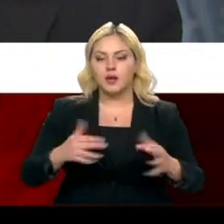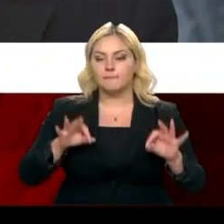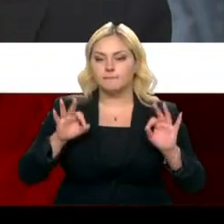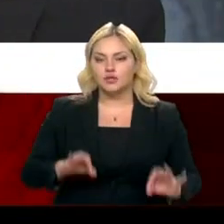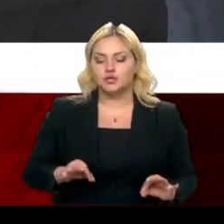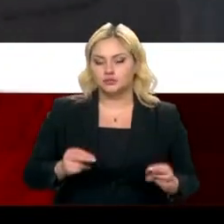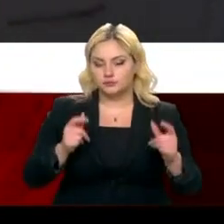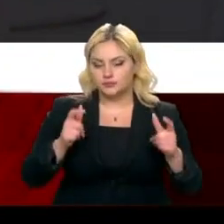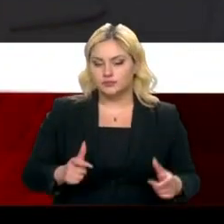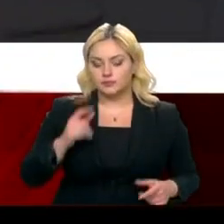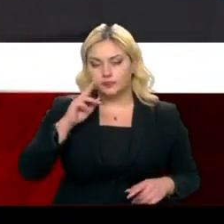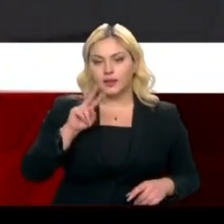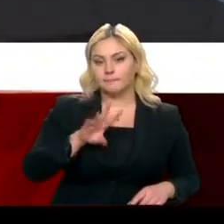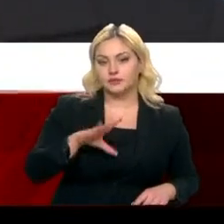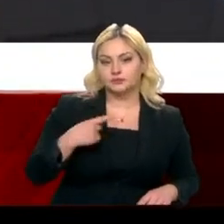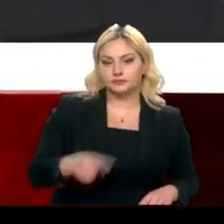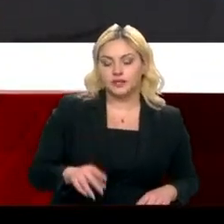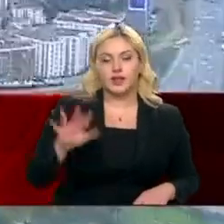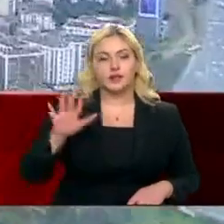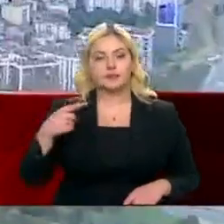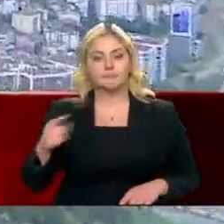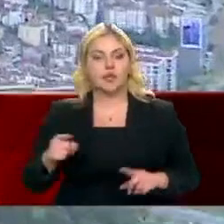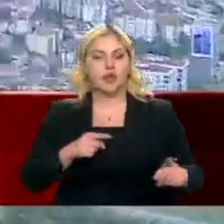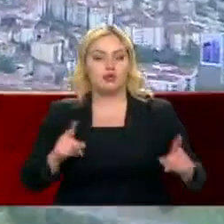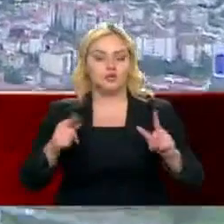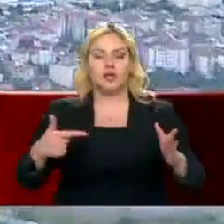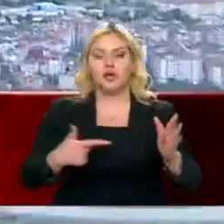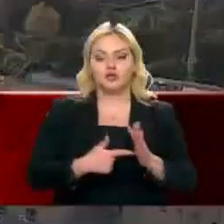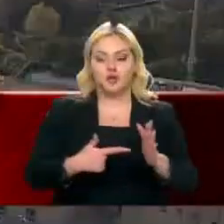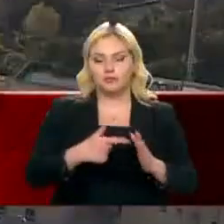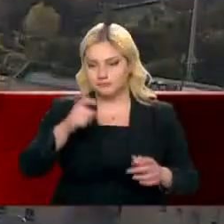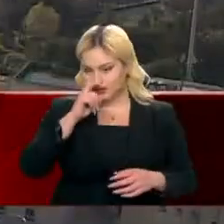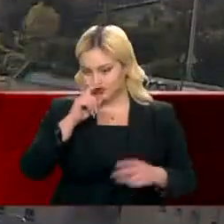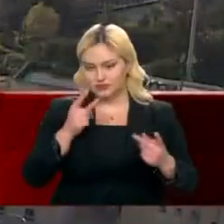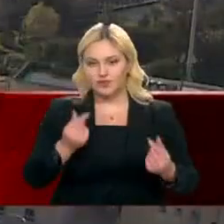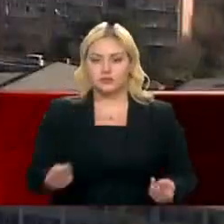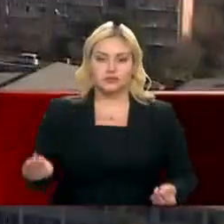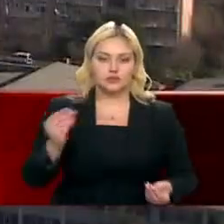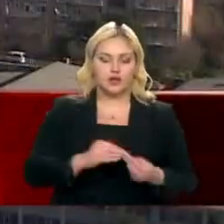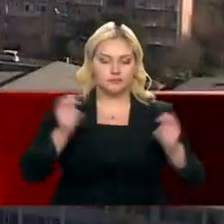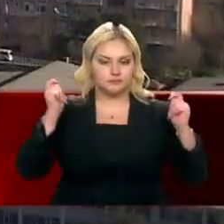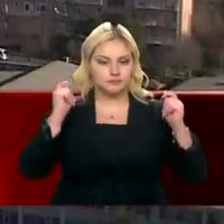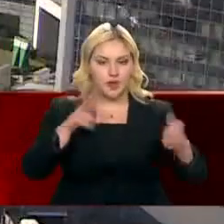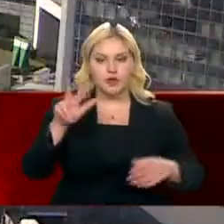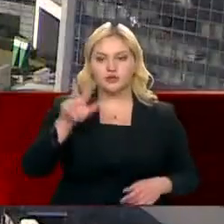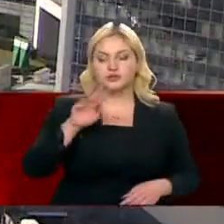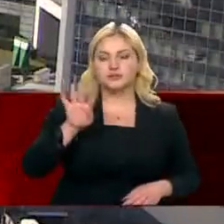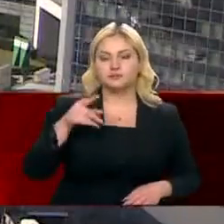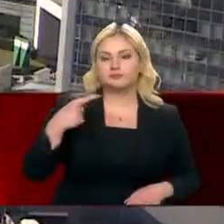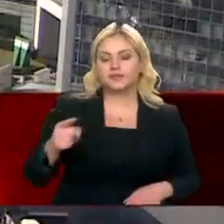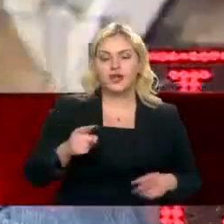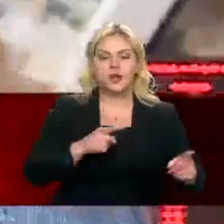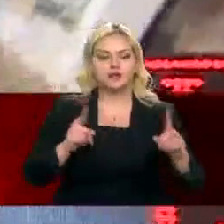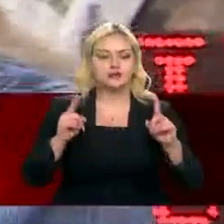başlangıç noktası 25 bin 50 bin bandında. Kadıköy ve Beşiktaş'ta ise fiyatlar daha da yüksek. 30-40 bin lira arasında